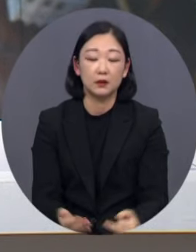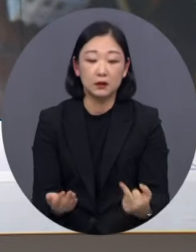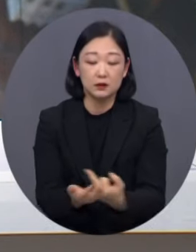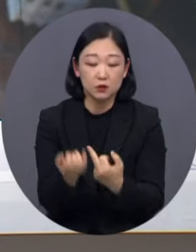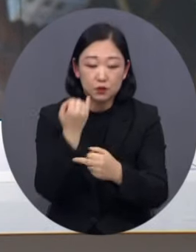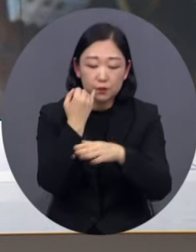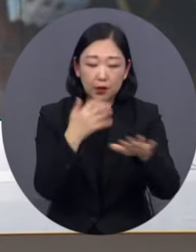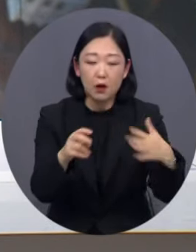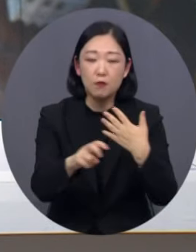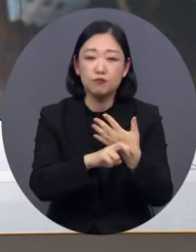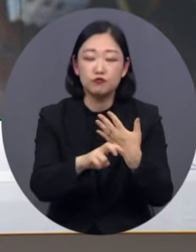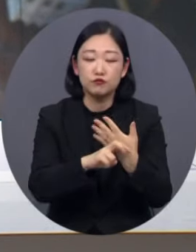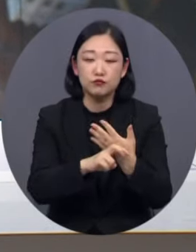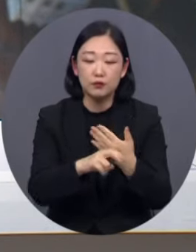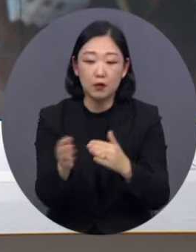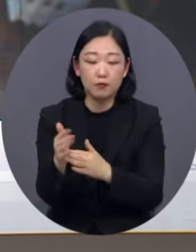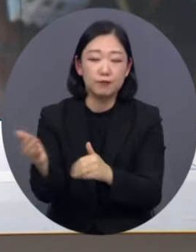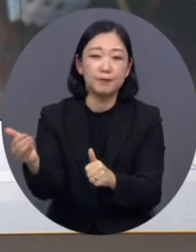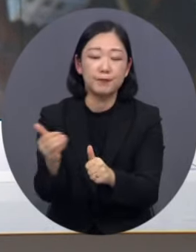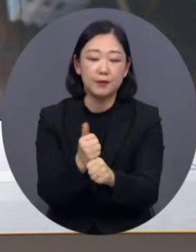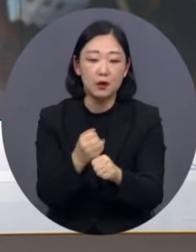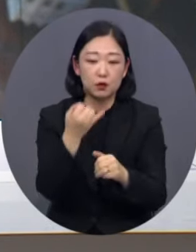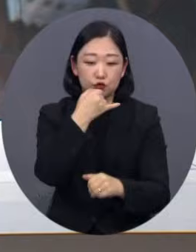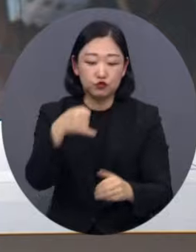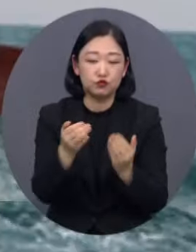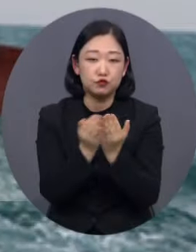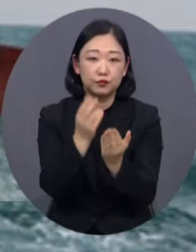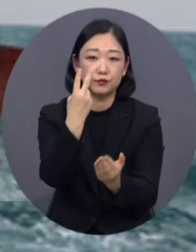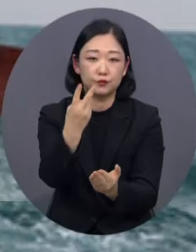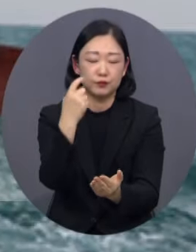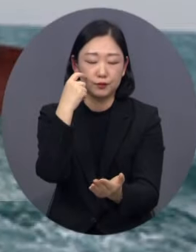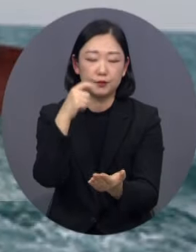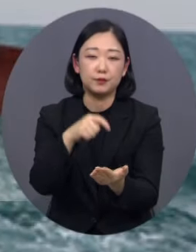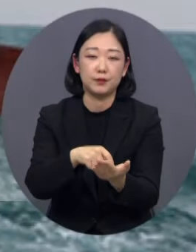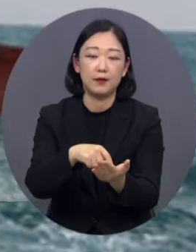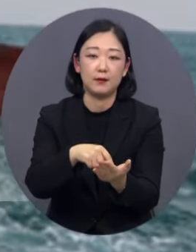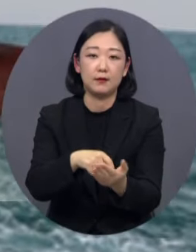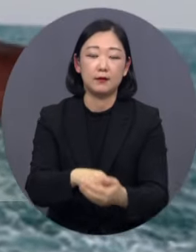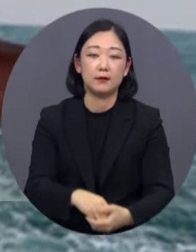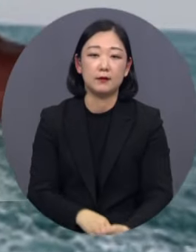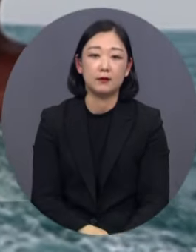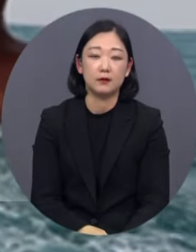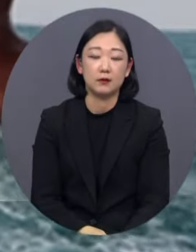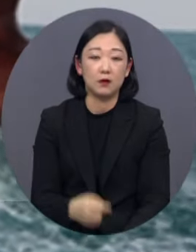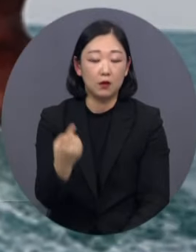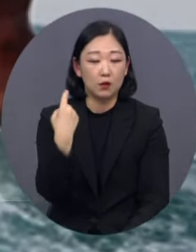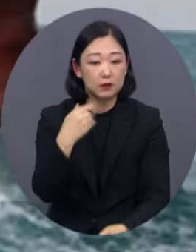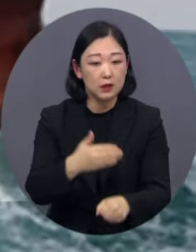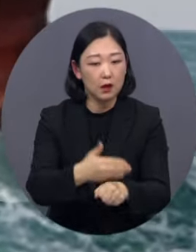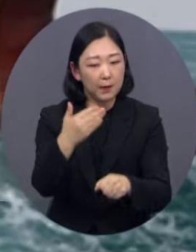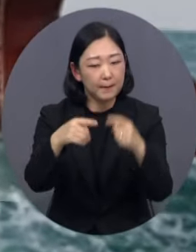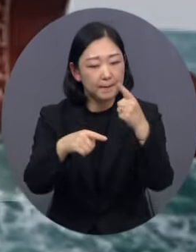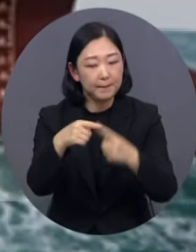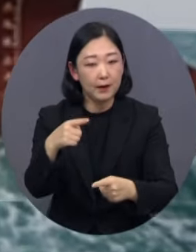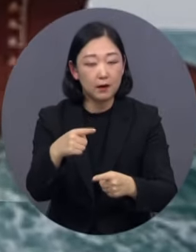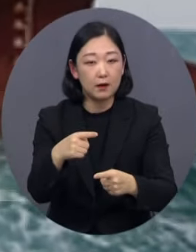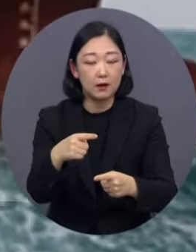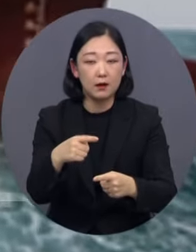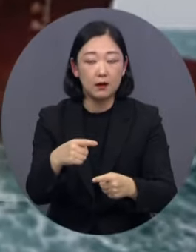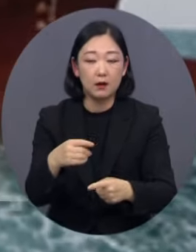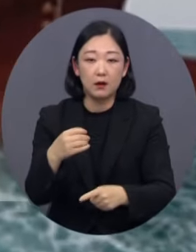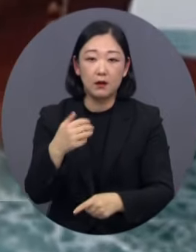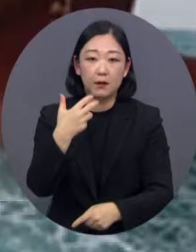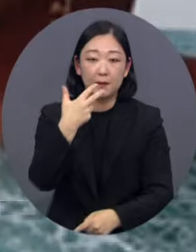제주해상에서 불법 조업을 한 중국 어선 2척이 적발됐습니다. 남해 어업관리단은 어제 오전 9시 반쯤 마라도